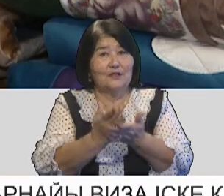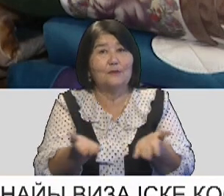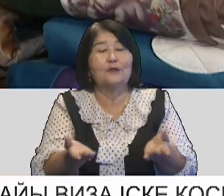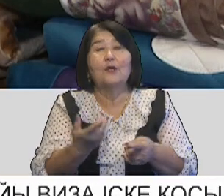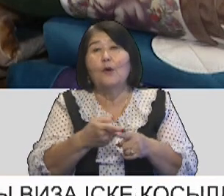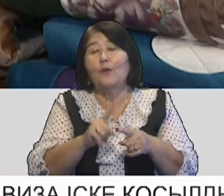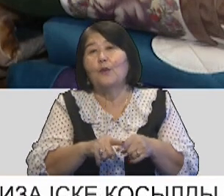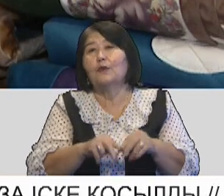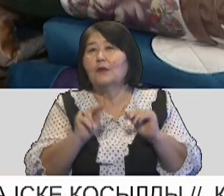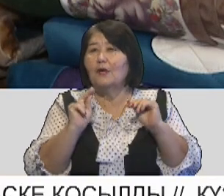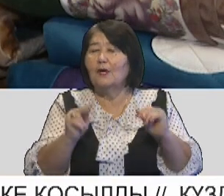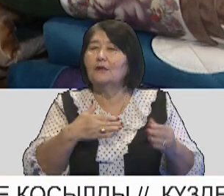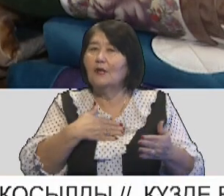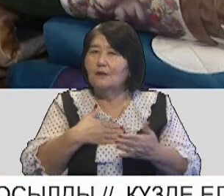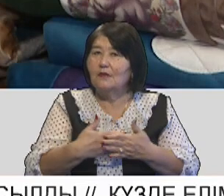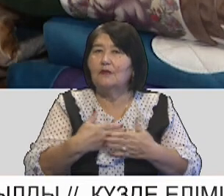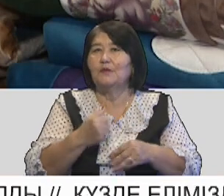Оны адал ниетпен жасауға,